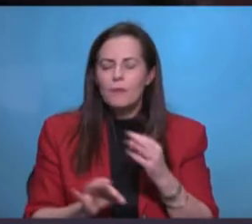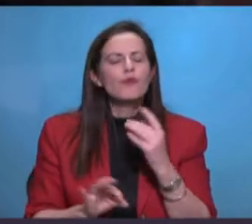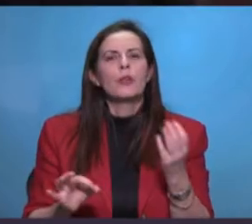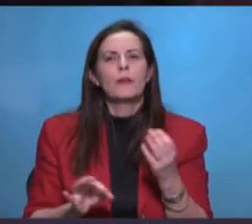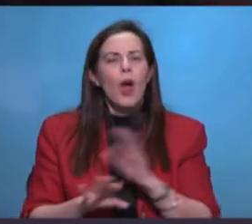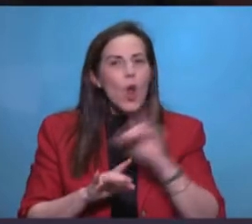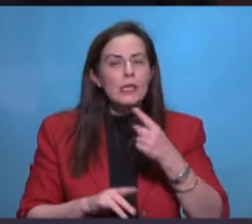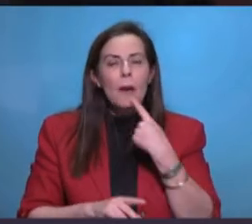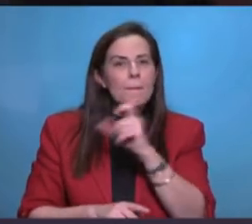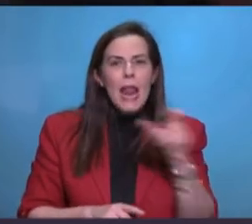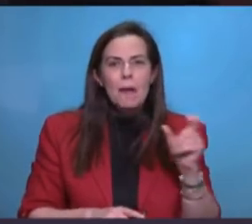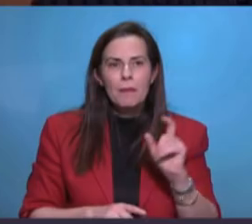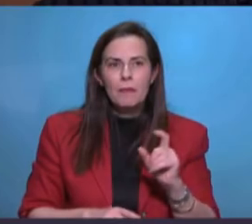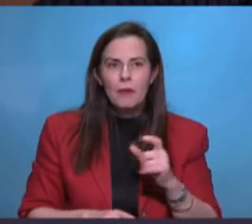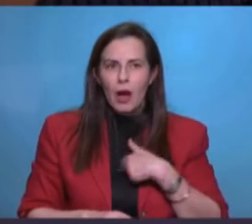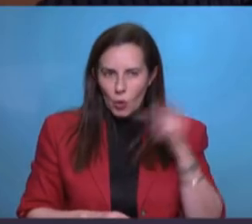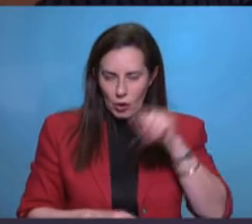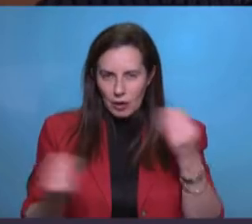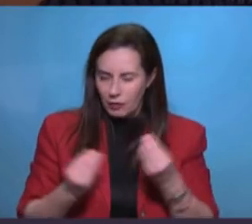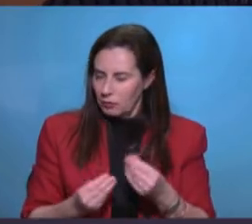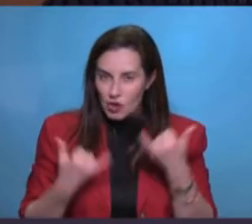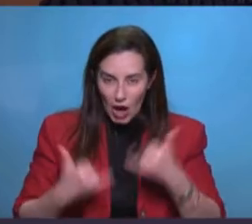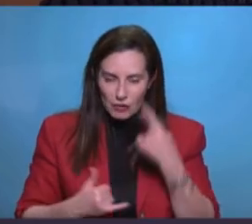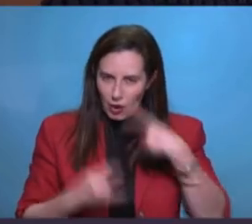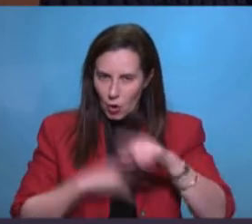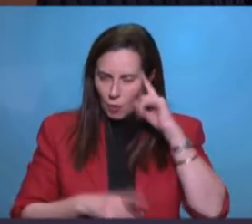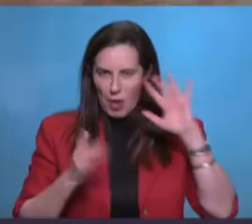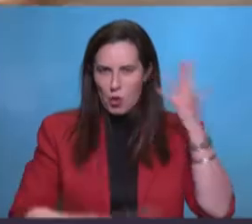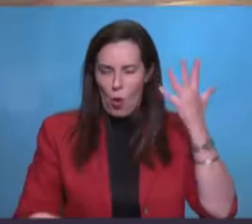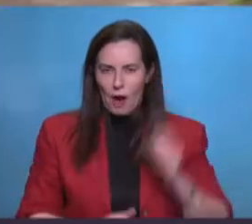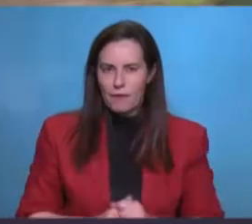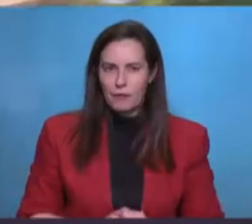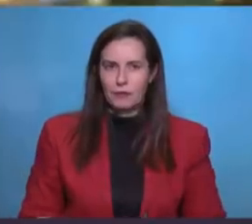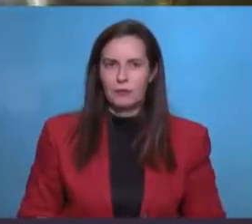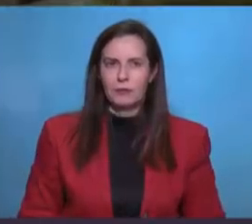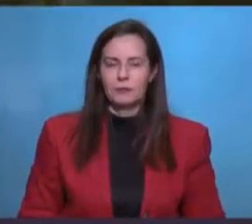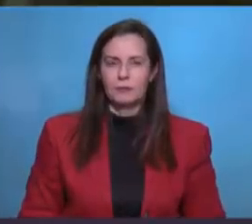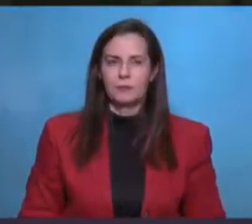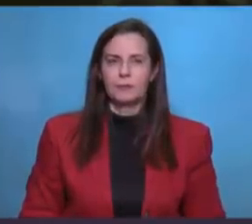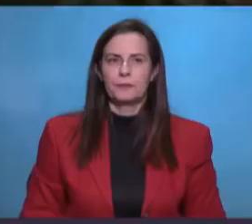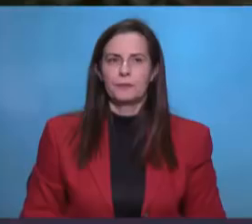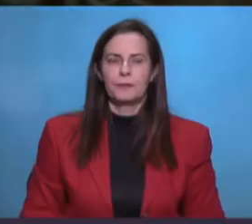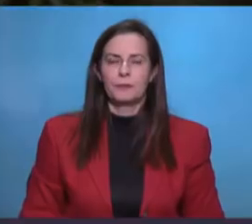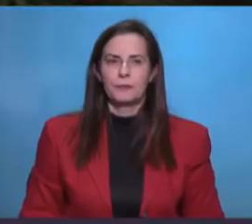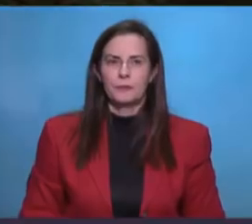לומר משהו. אנחנו עוד נגיע לדברים שנראים כרגע מטורפים לחלוטין.